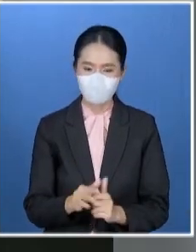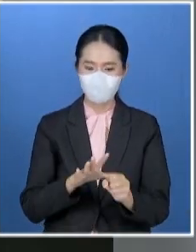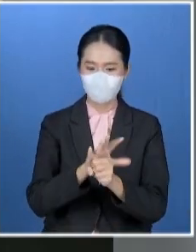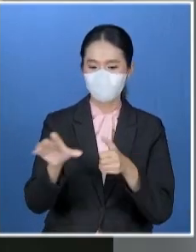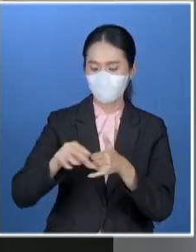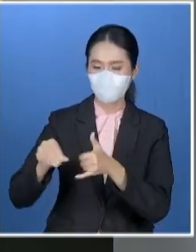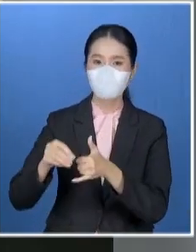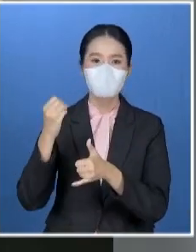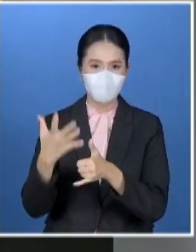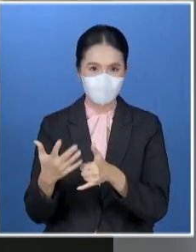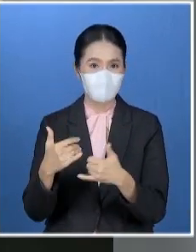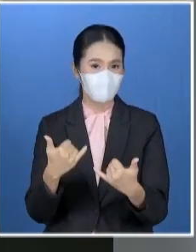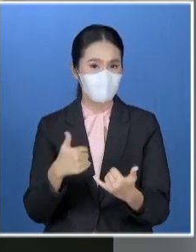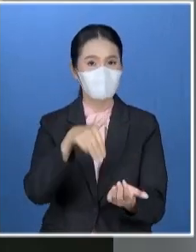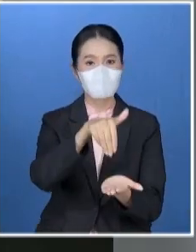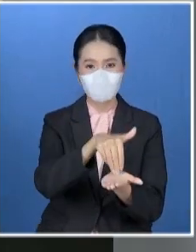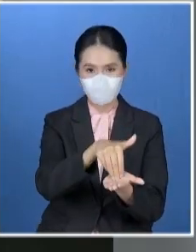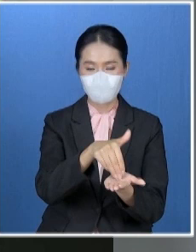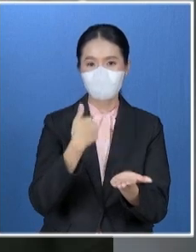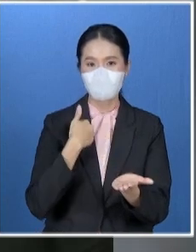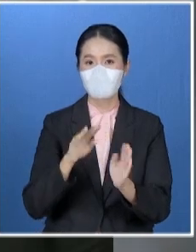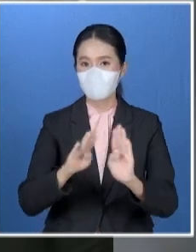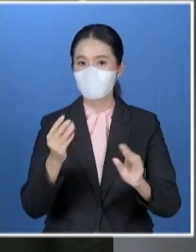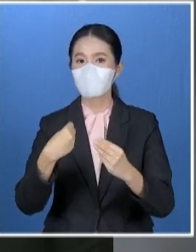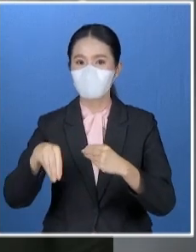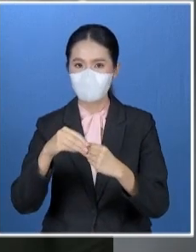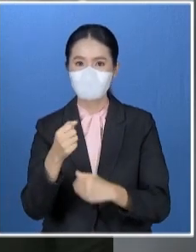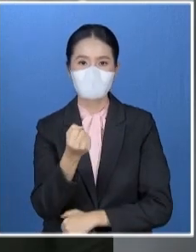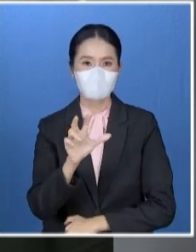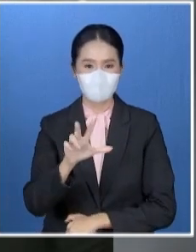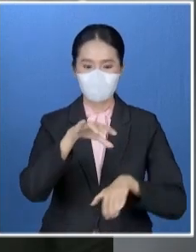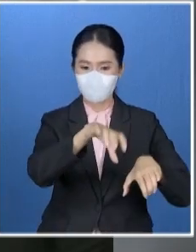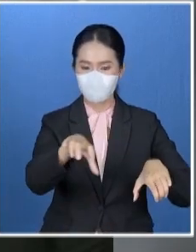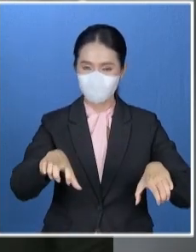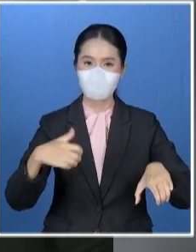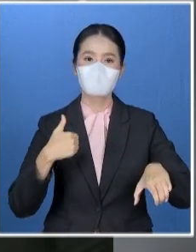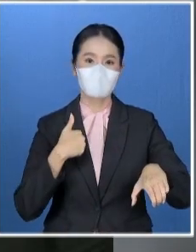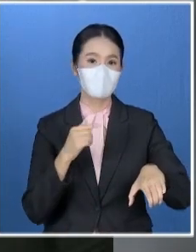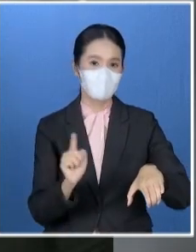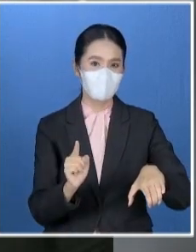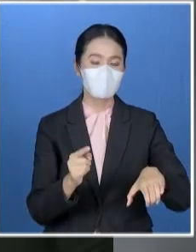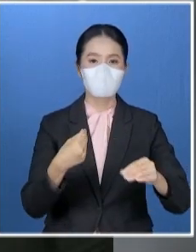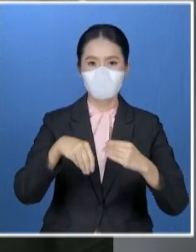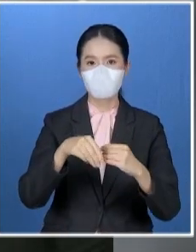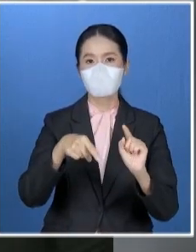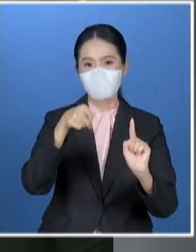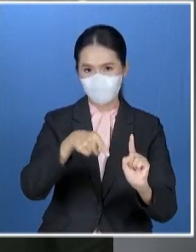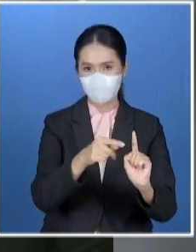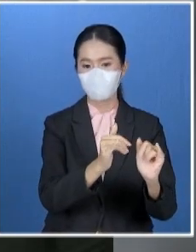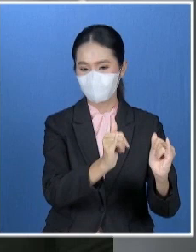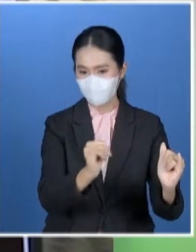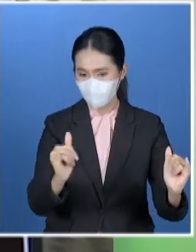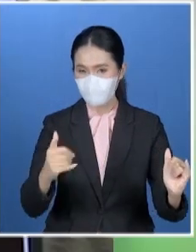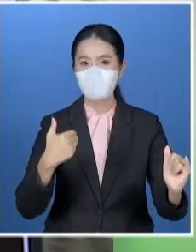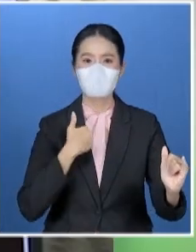ดโควิดสูงขึ้นเพราะฉะนั้นศูนย์พักคอยจะมีเปิดเพิ่มอีก13จุดรองรับอย่างน้อยอีก 1,000 เตียงจากปั